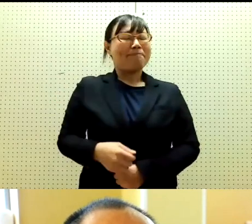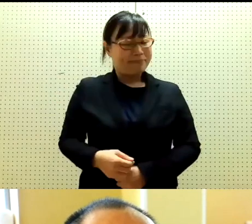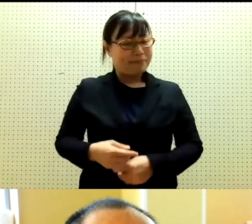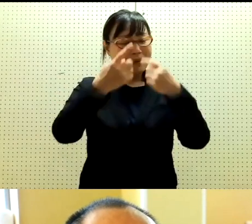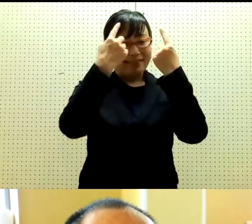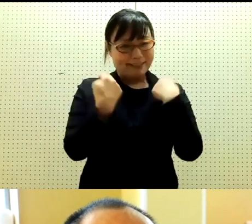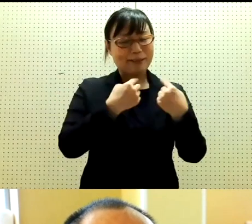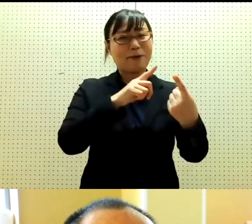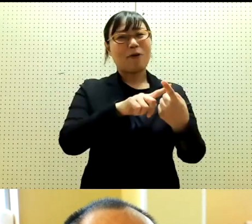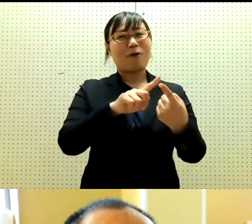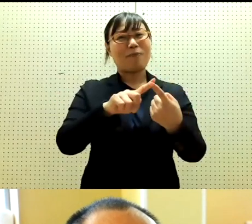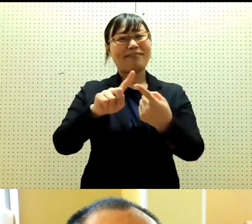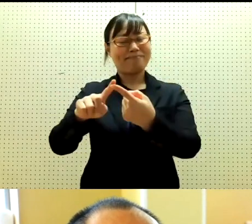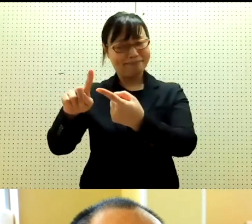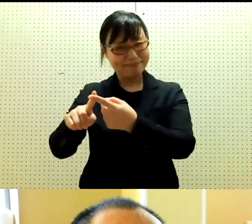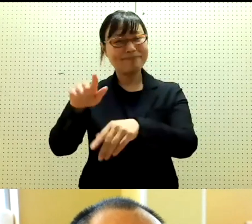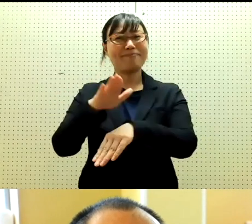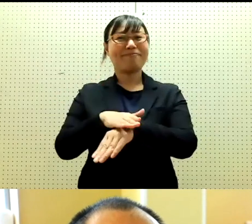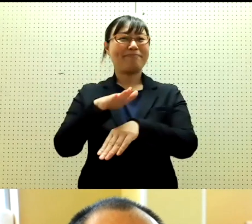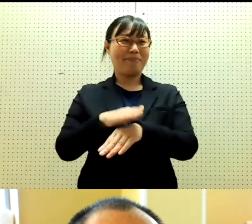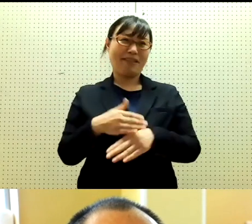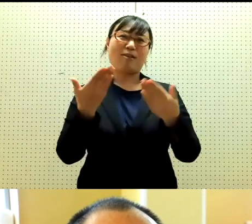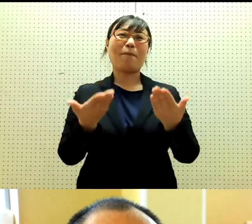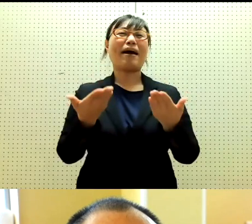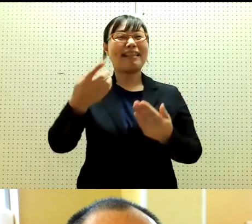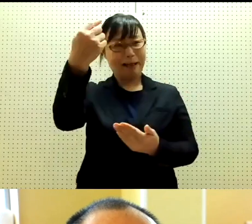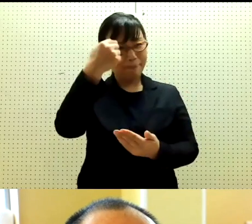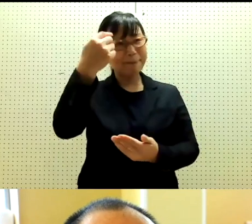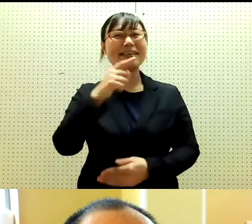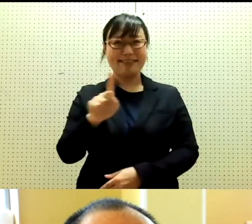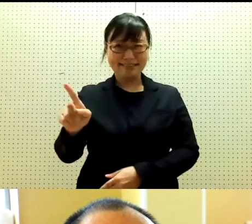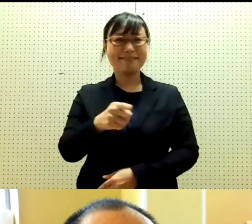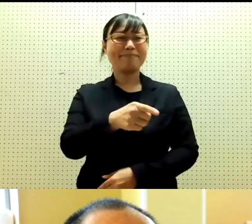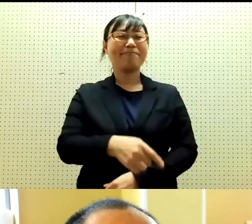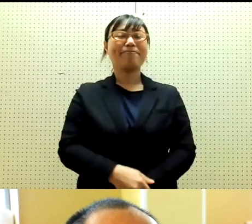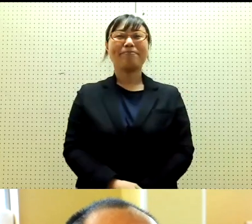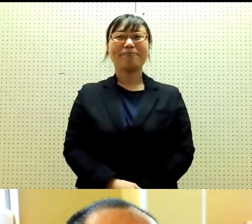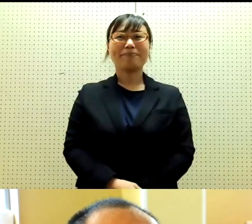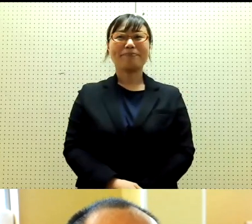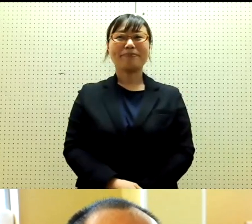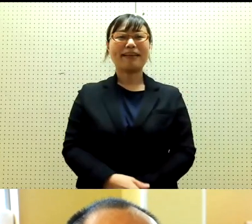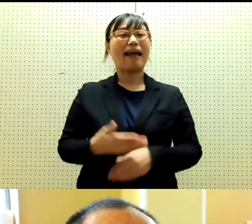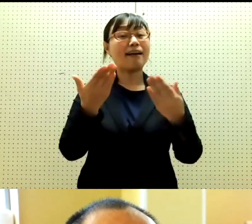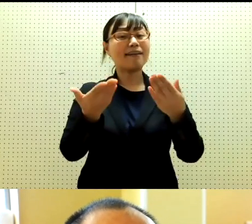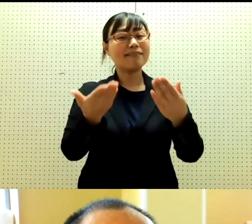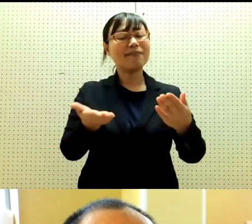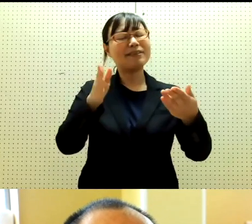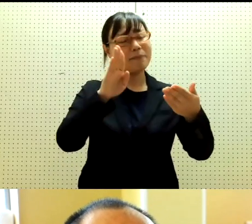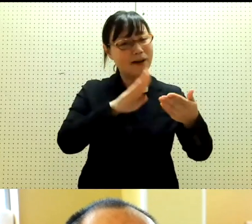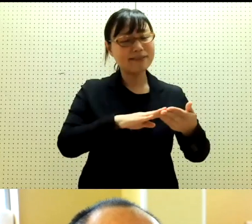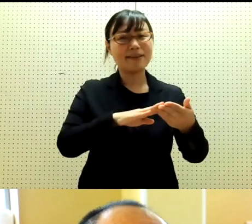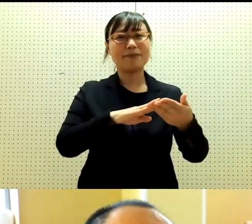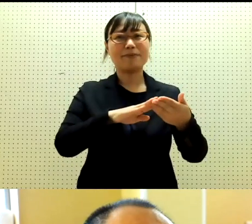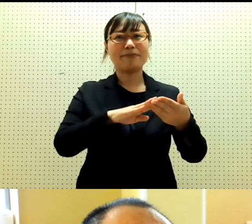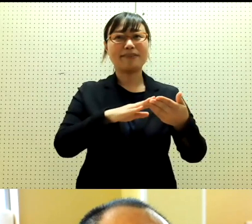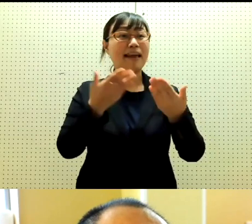の学びと言っていて、なんていうでしょうか、学校にフィットしていて、まあ、学校をエン